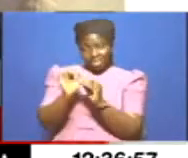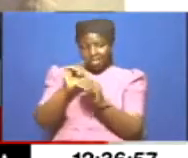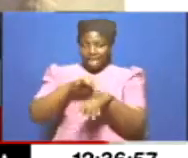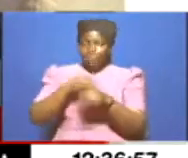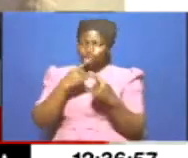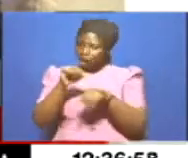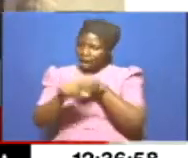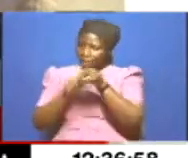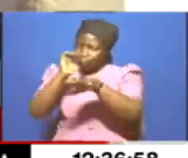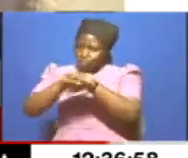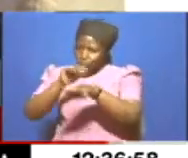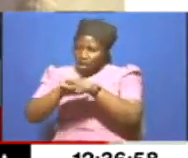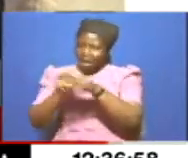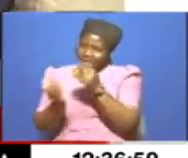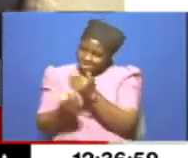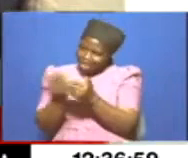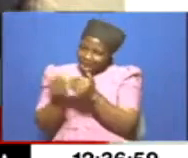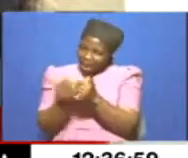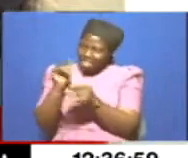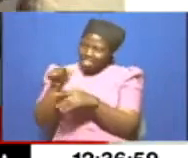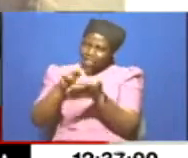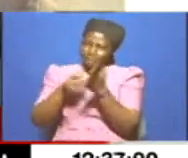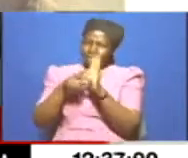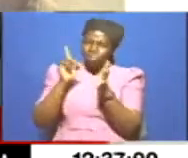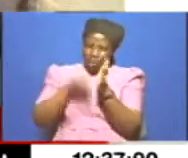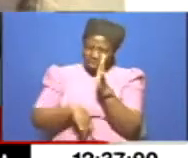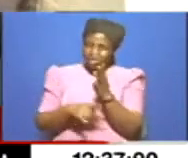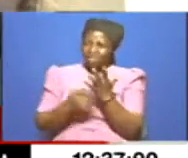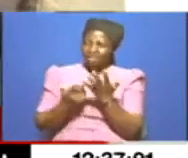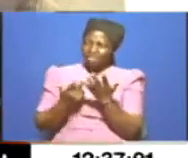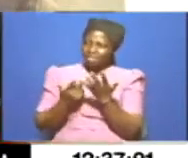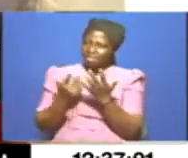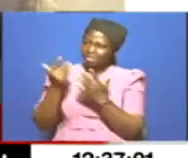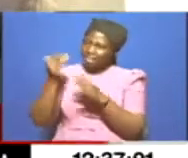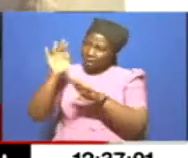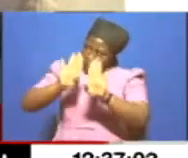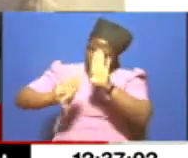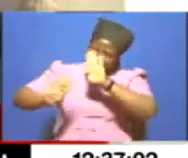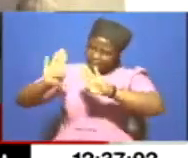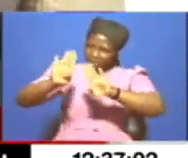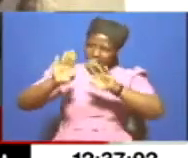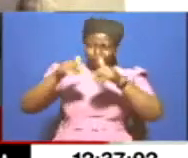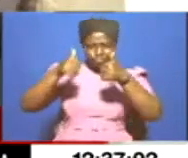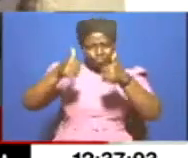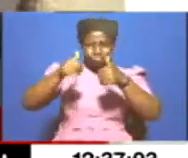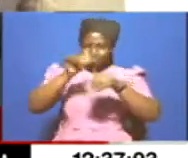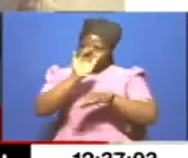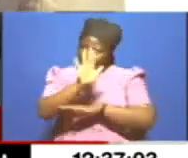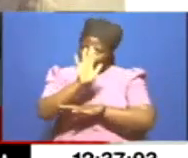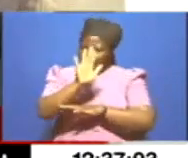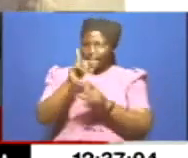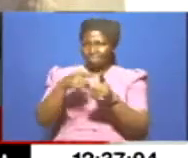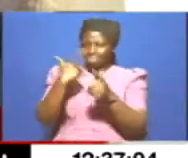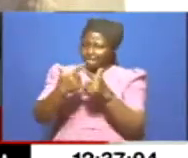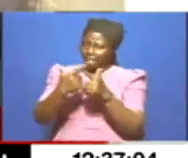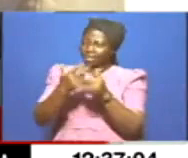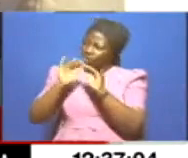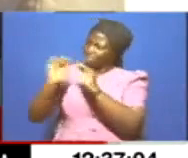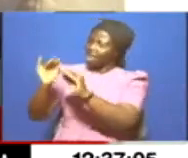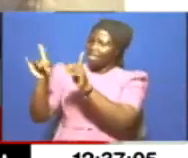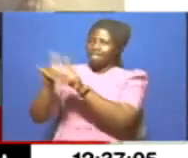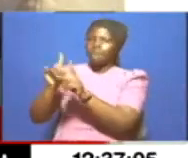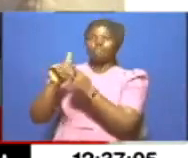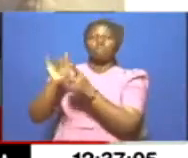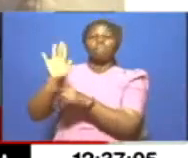malezi bora naweza sema ni ile hali ya zile tabia zako nzuri kuziweka ndani ya mtoto wako.